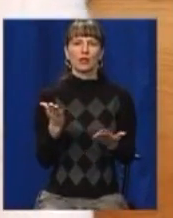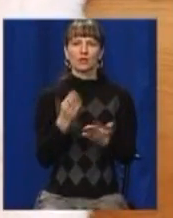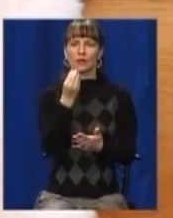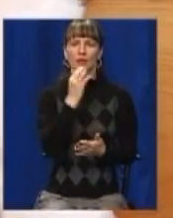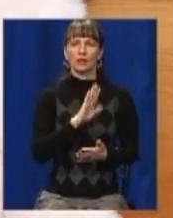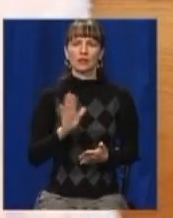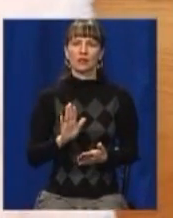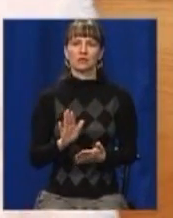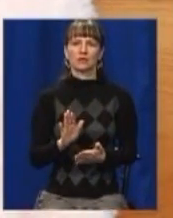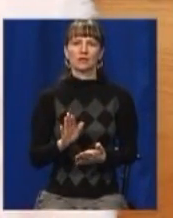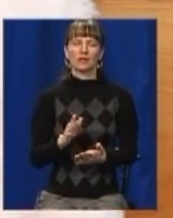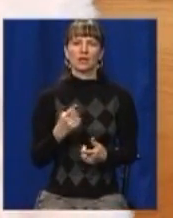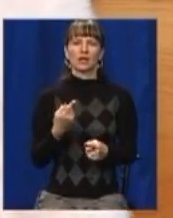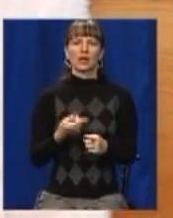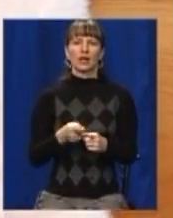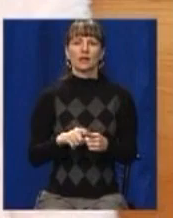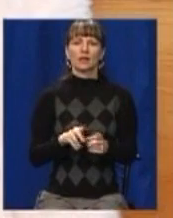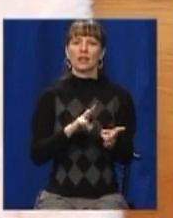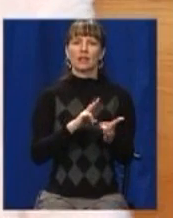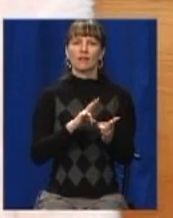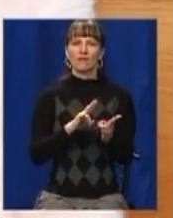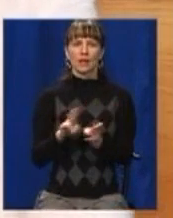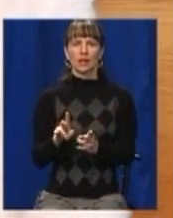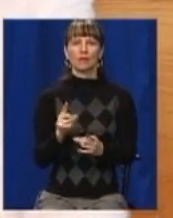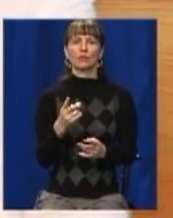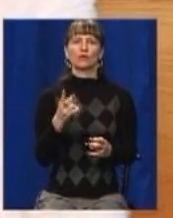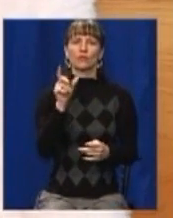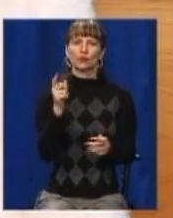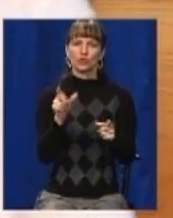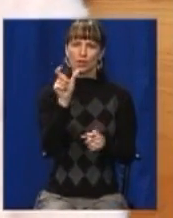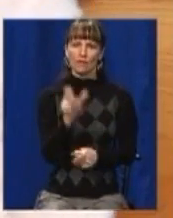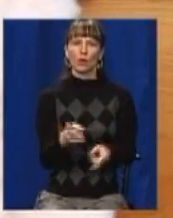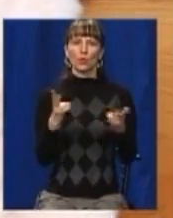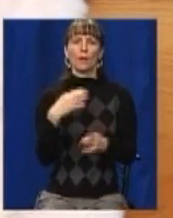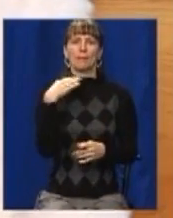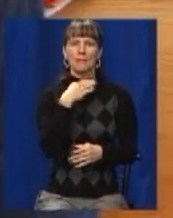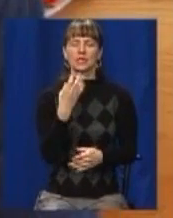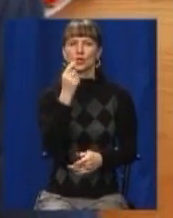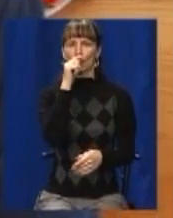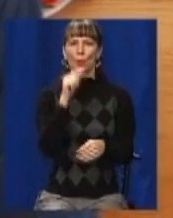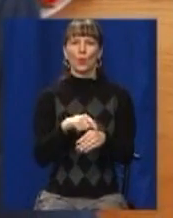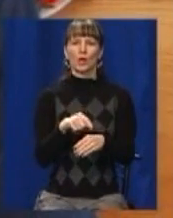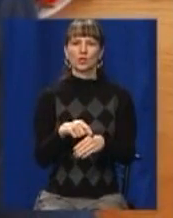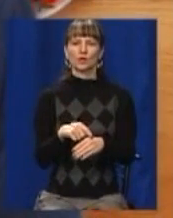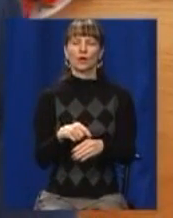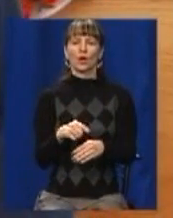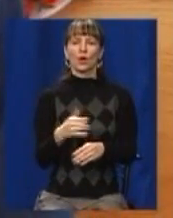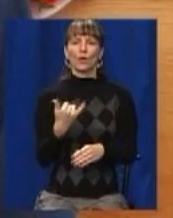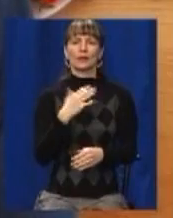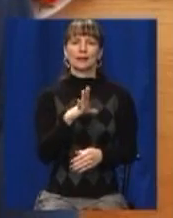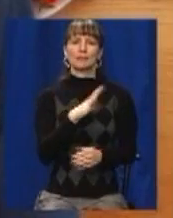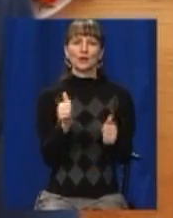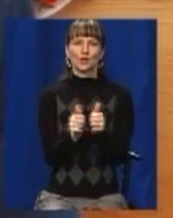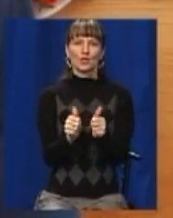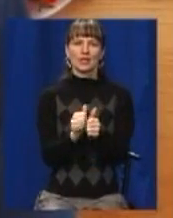Это иногда вредно, потому что человеку все равно надо мясо кушать, а еще курочку. У нас был